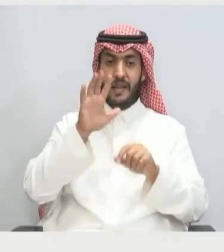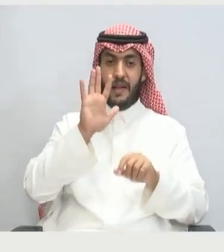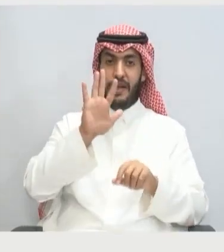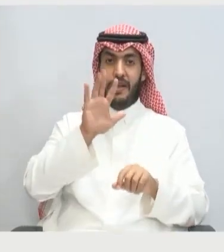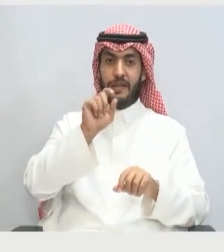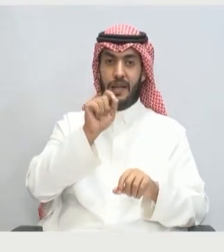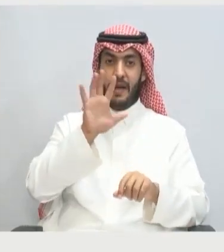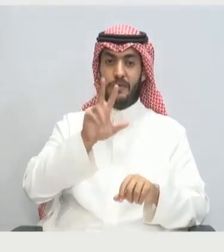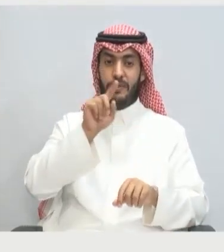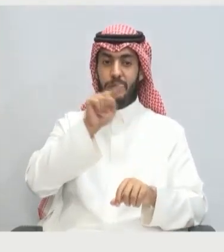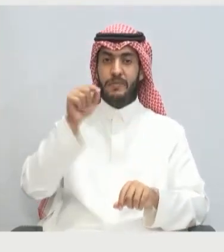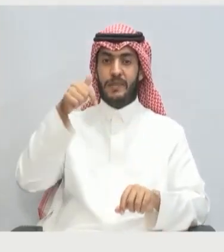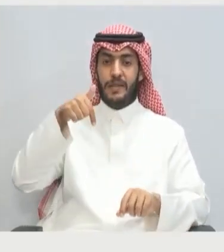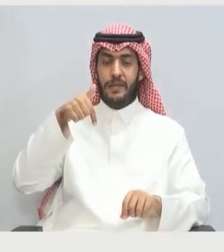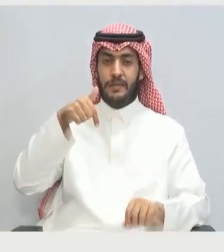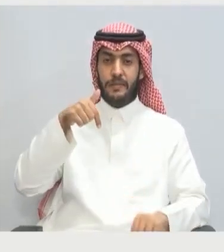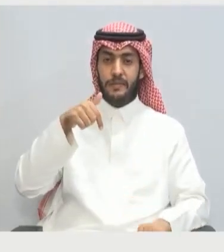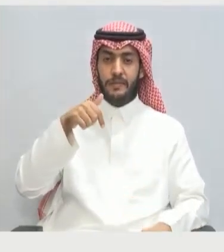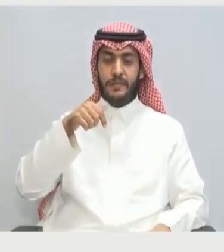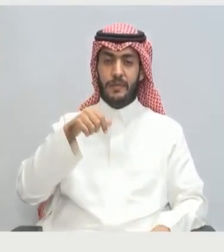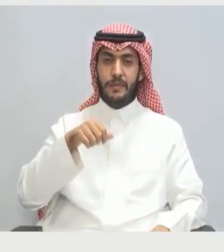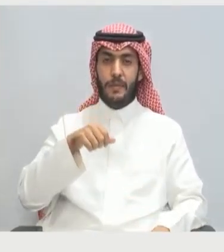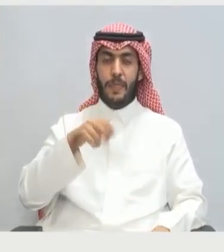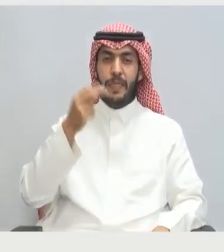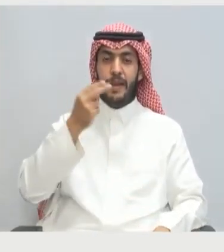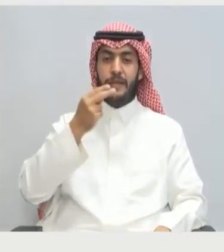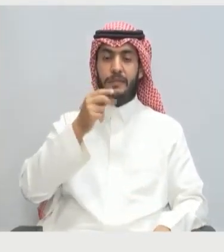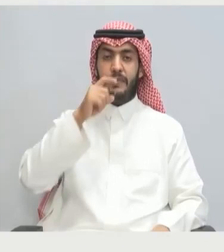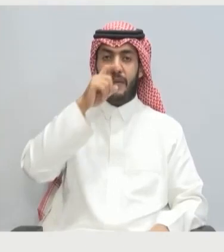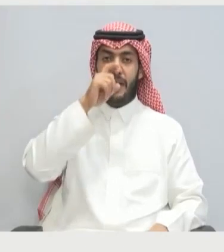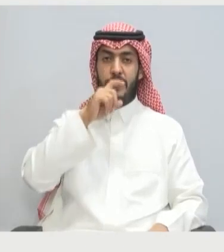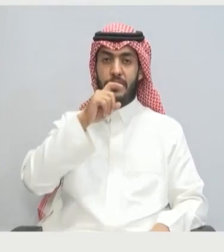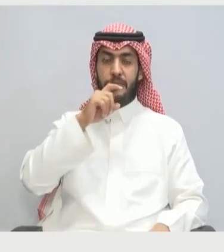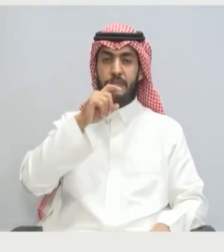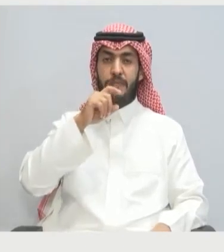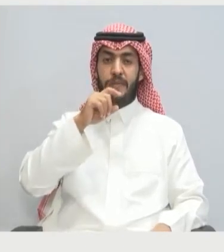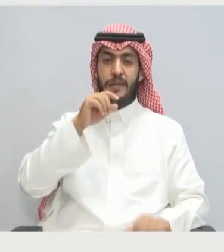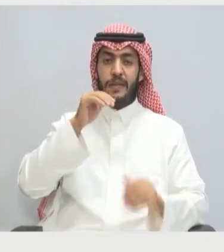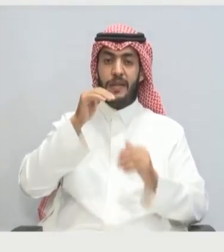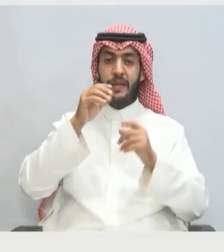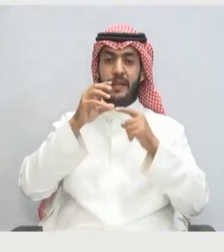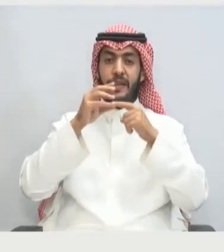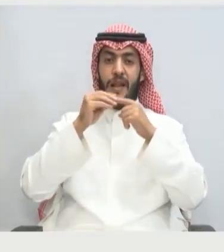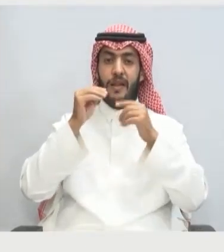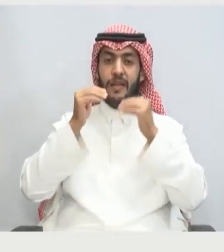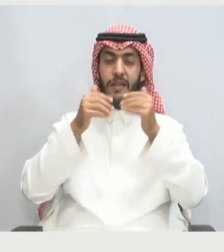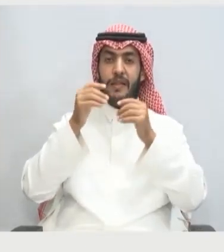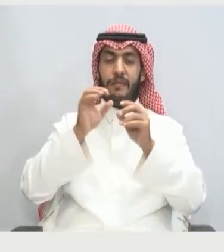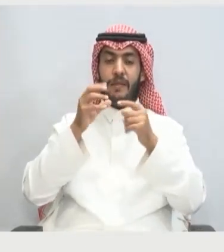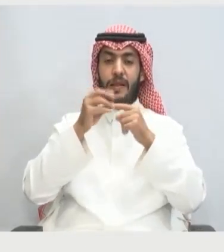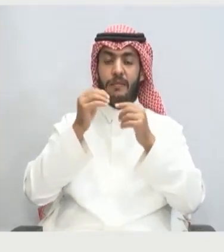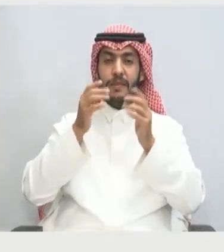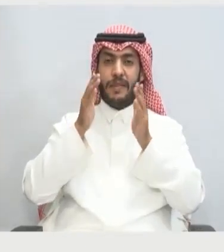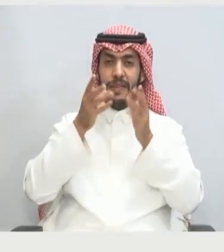المنحنى البياني وتمثل عليه هذه الخطوات طبعا الرسم يجب ان يظهر تناقص زمن التفاعل مع نقصان التركيز